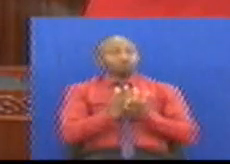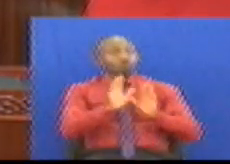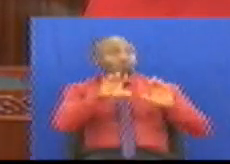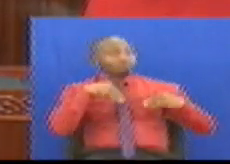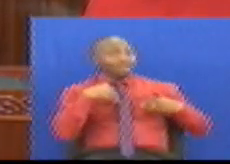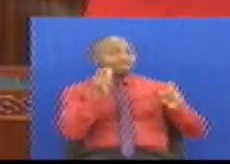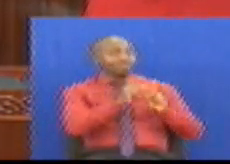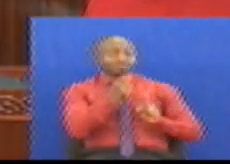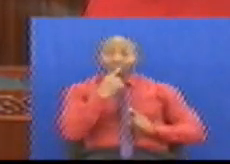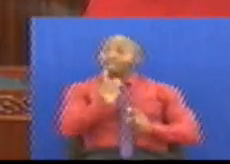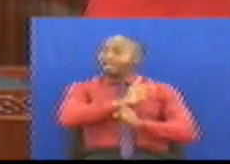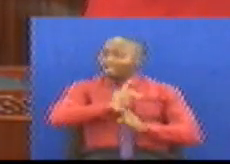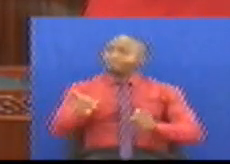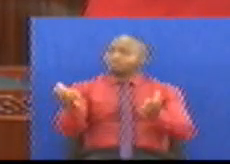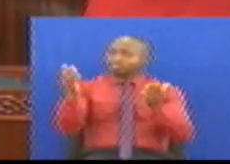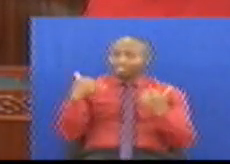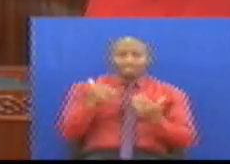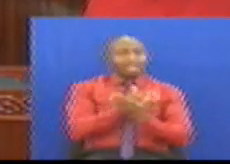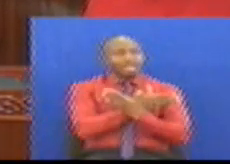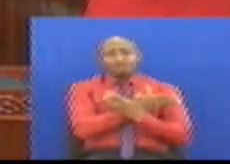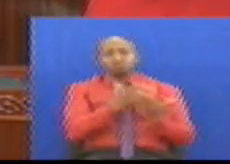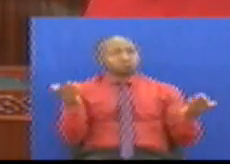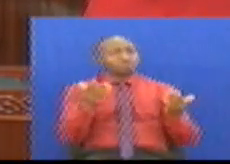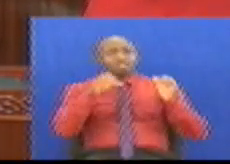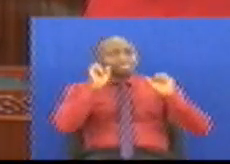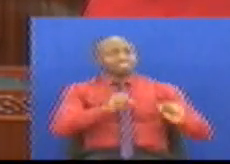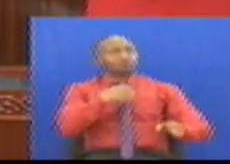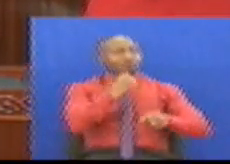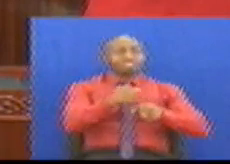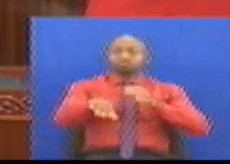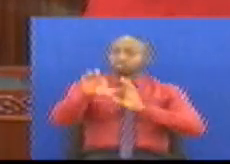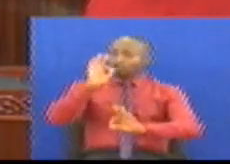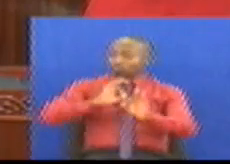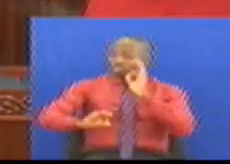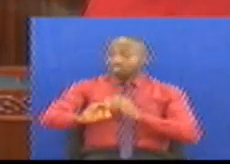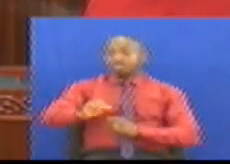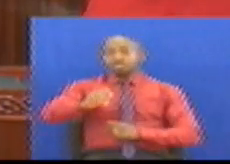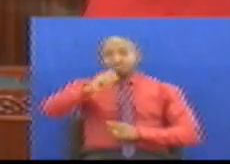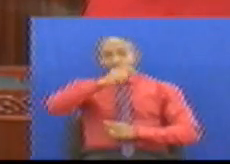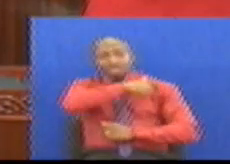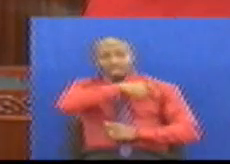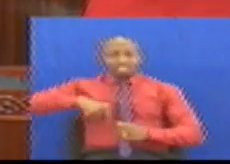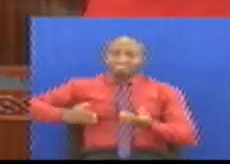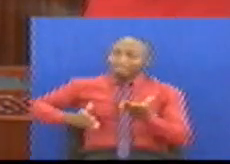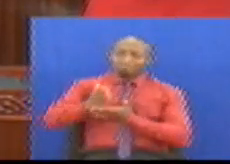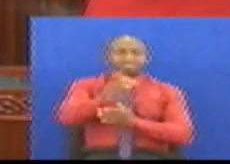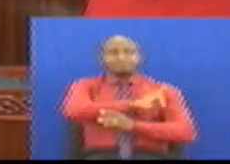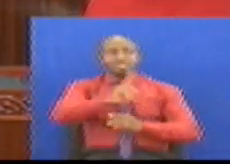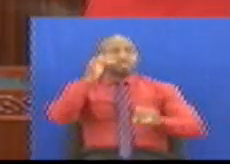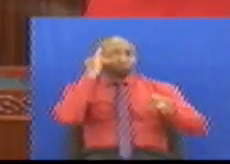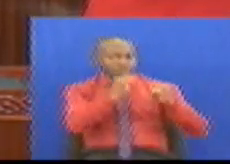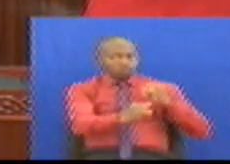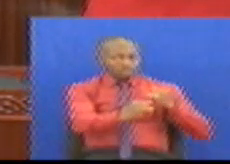kwamba ikiwezekana hatuna sababu ya kuwa na uchaguzi wa rais mwaka huu, mheshimiwa rais apite bila kupingwa. Mheshimiwa speaker, naibu